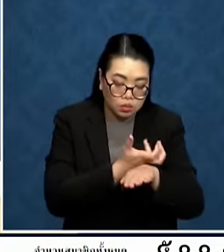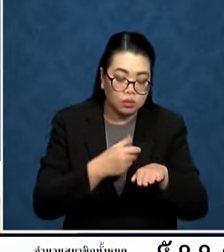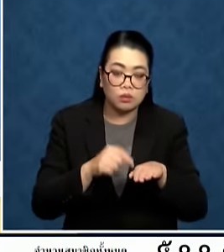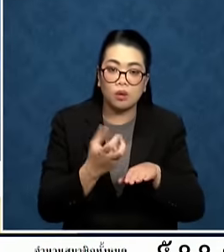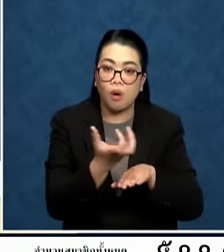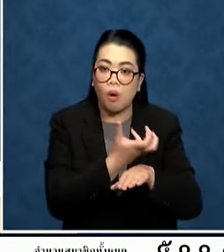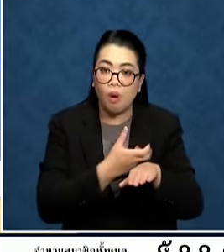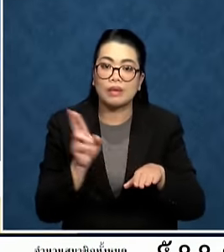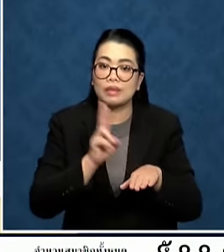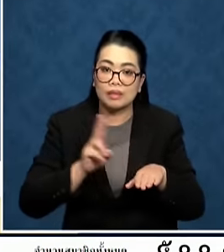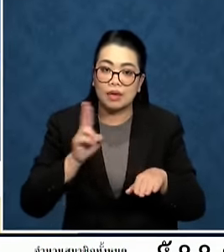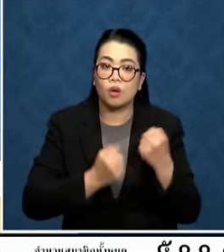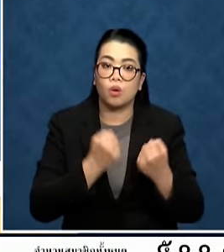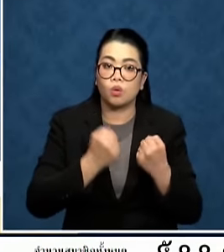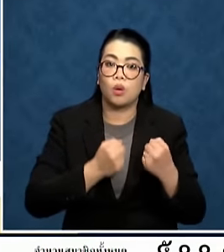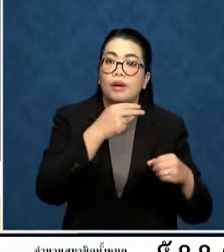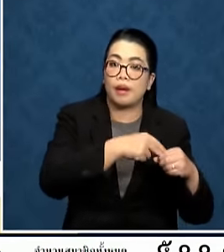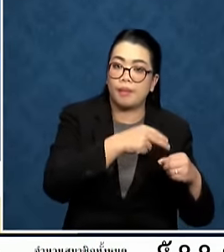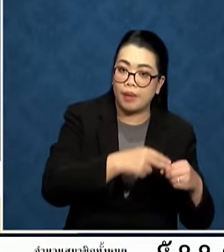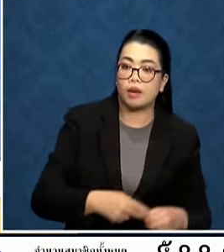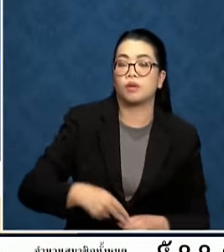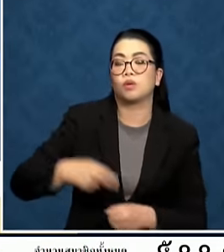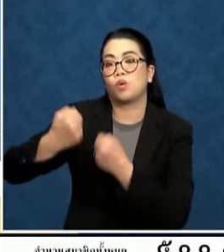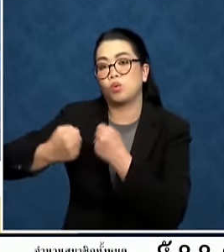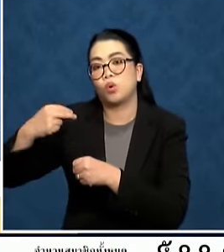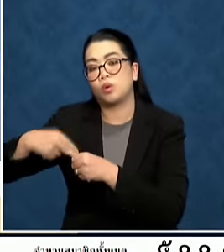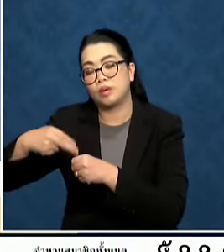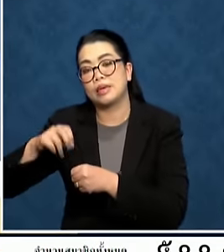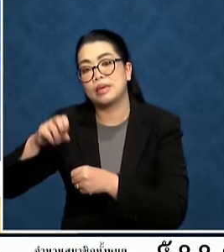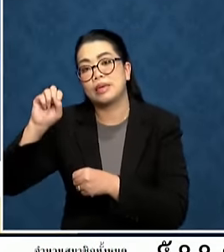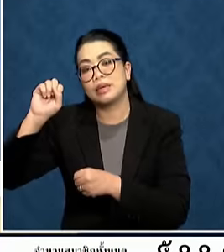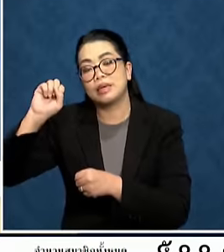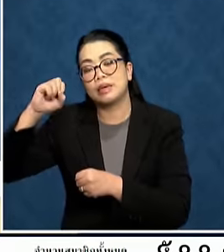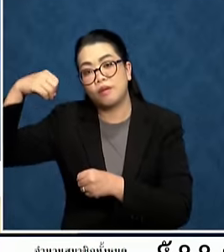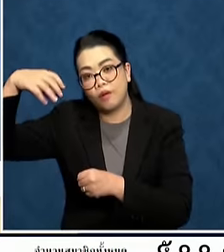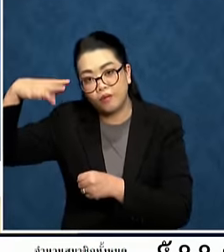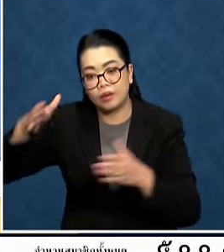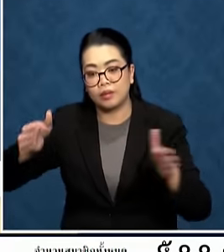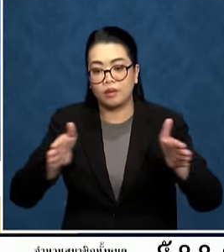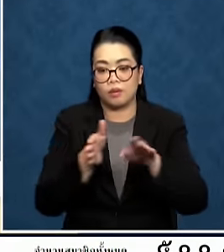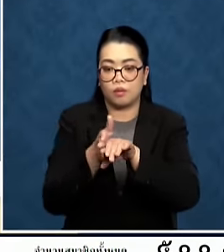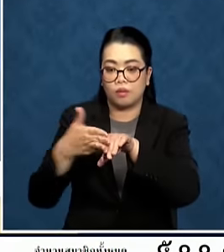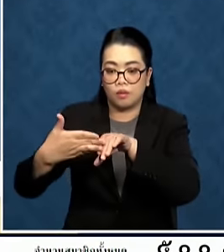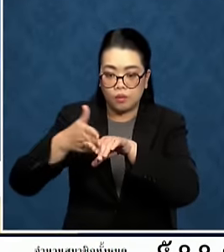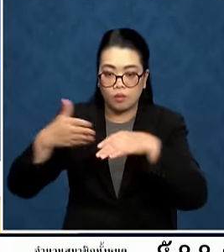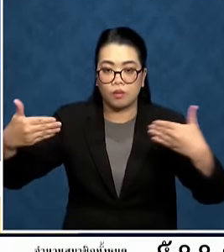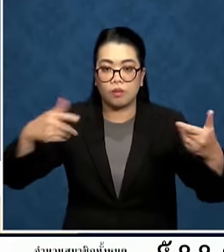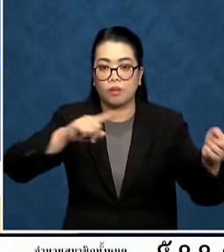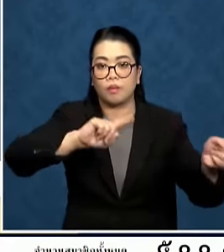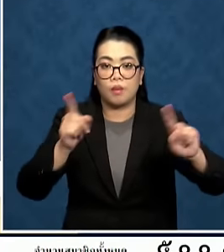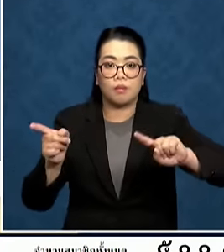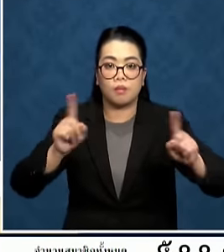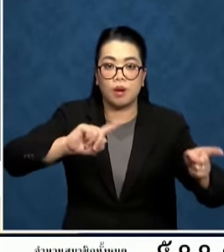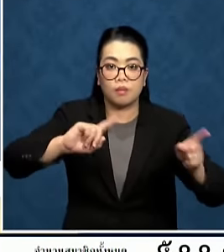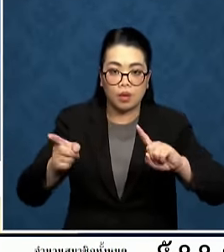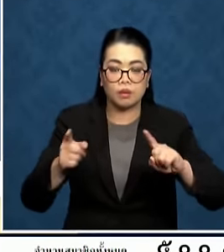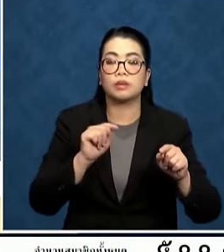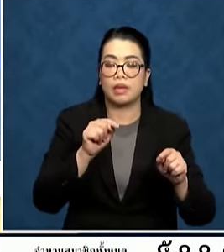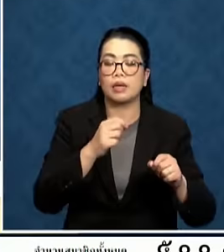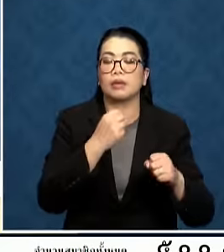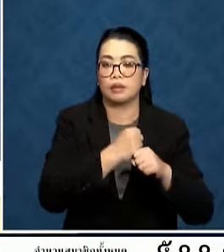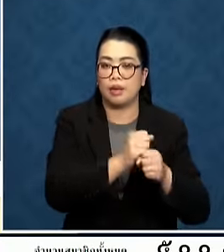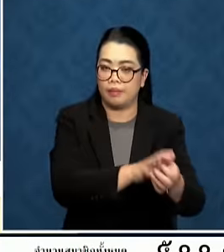ชิ้นส่วนที่ใช้ในรถยนต์น้ำมันและรถยนต์ EVเช่นกระจกข้างรถยนต์ใบปัดน้ำฝนนะครับชิ้นส่วนเหล่านี้เรา